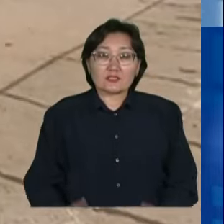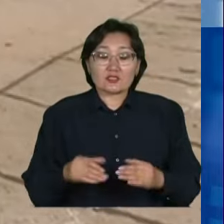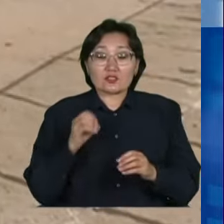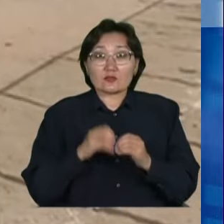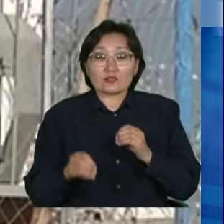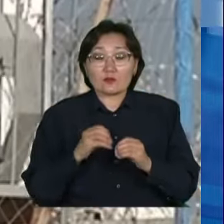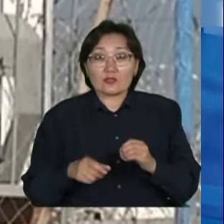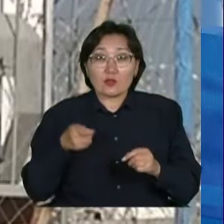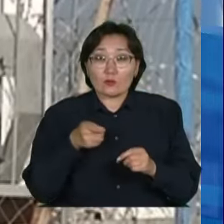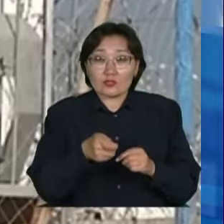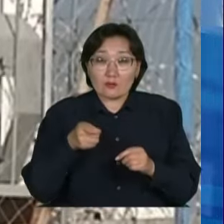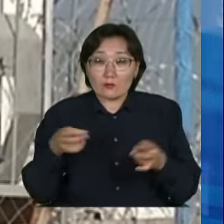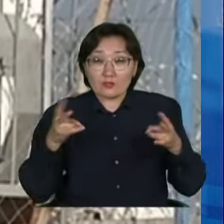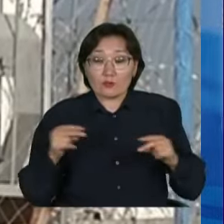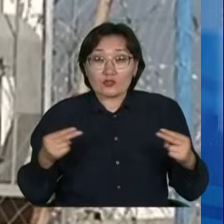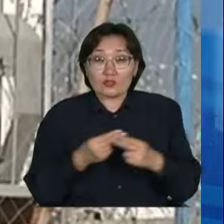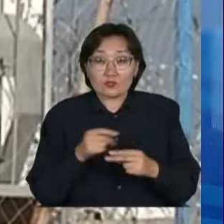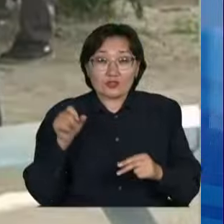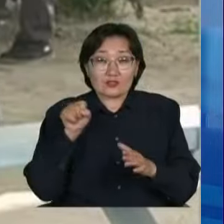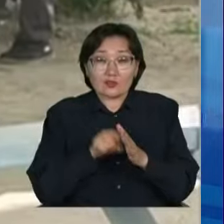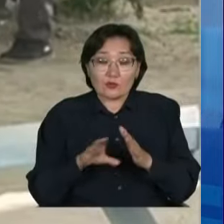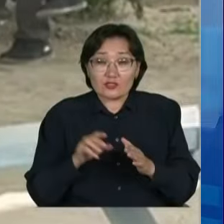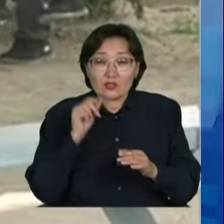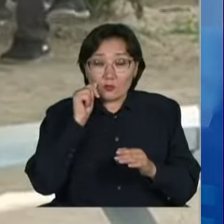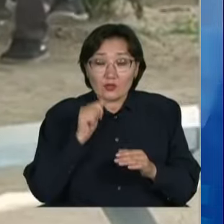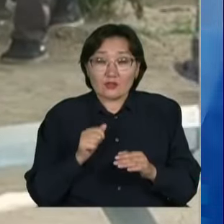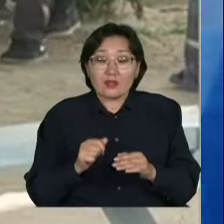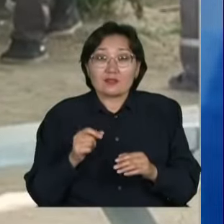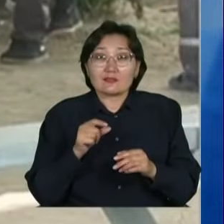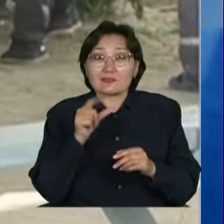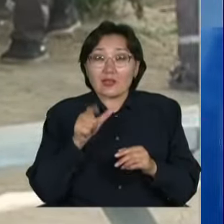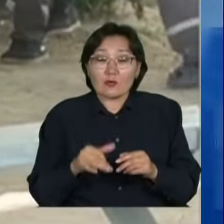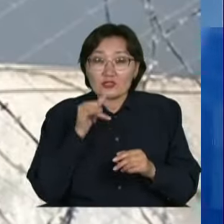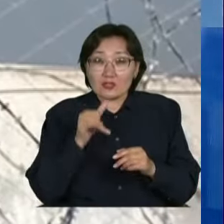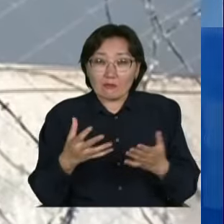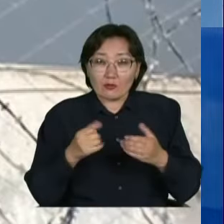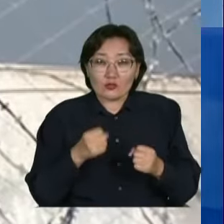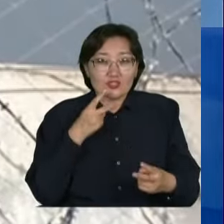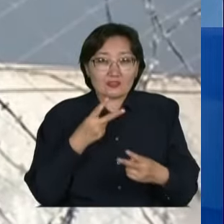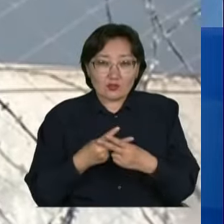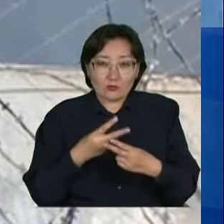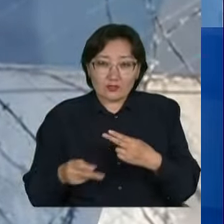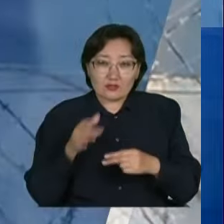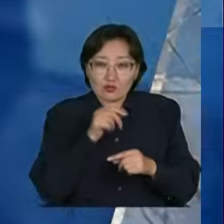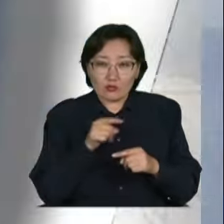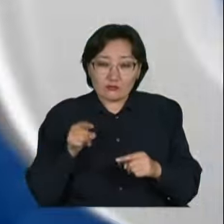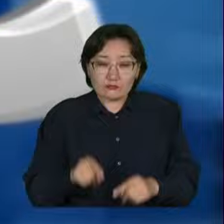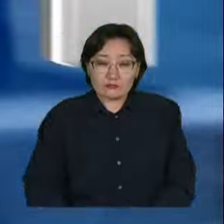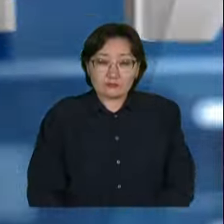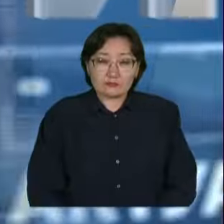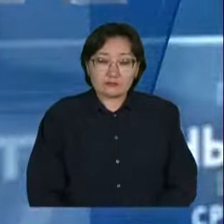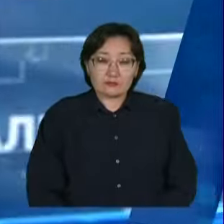10 ножевых ранений. Астанчанин, чуть не убивший мужчину за пачку сигарет, получил 9 лет тюрьмы. Подробности в выпуске.